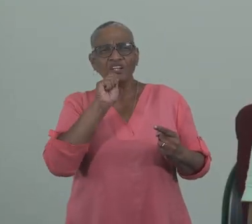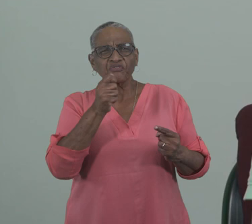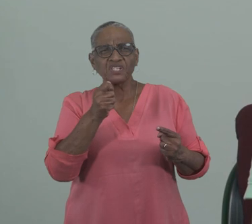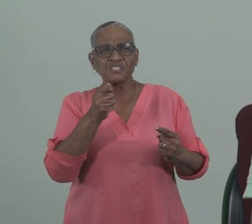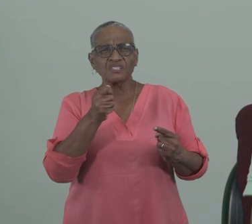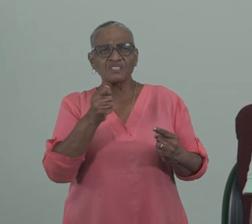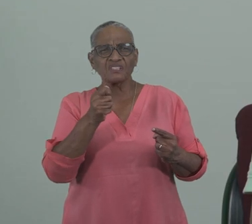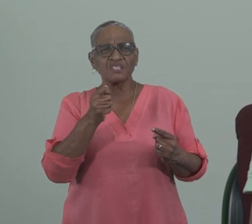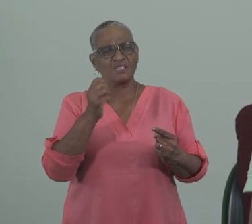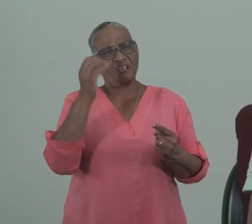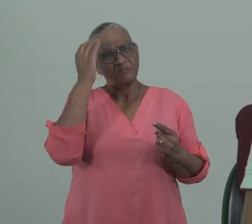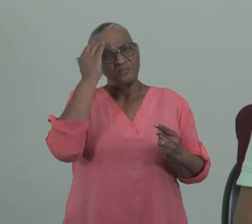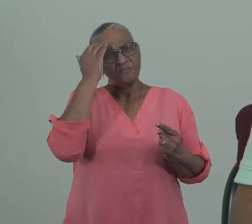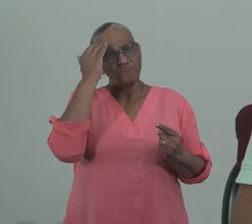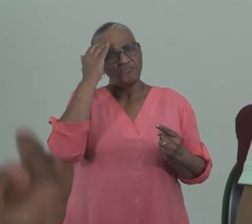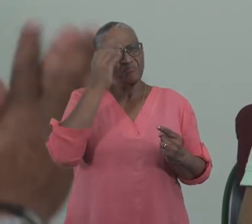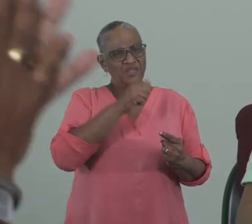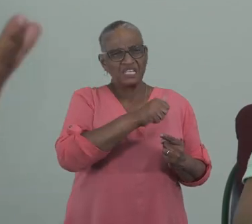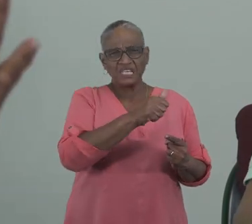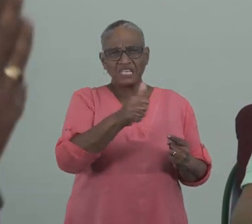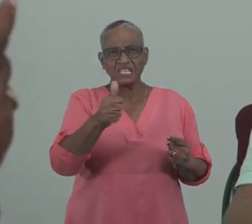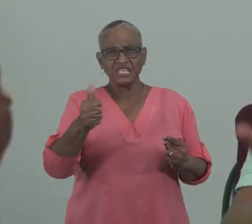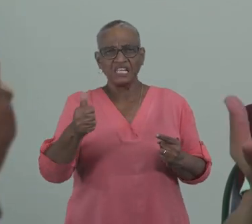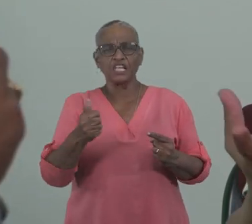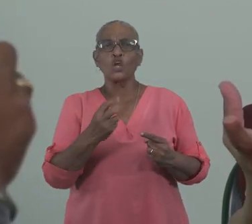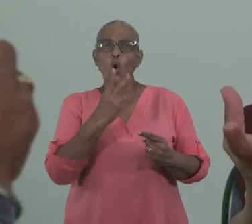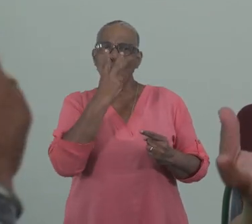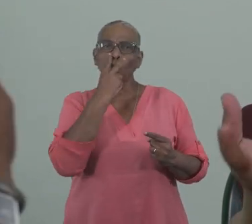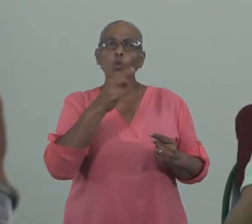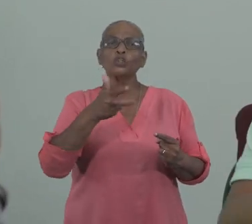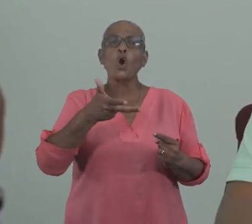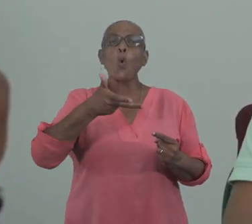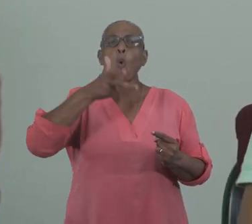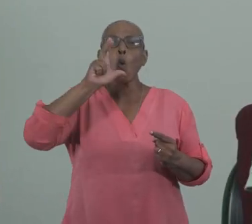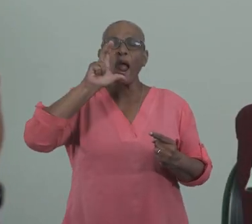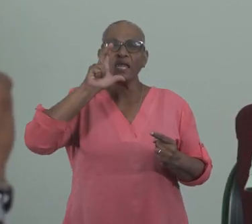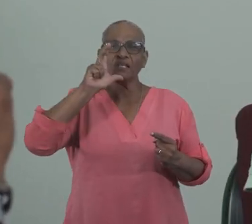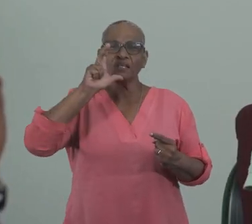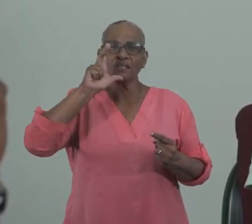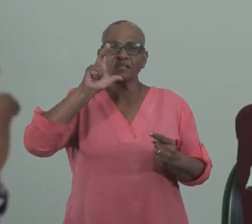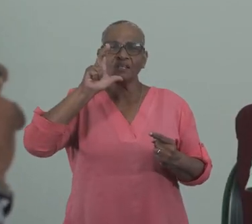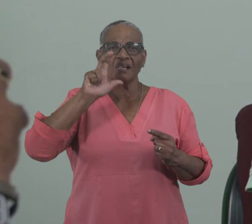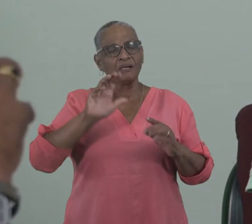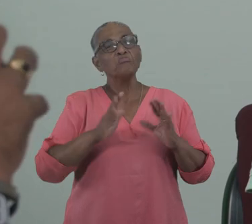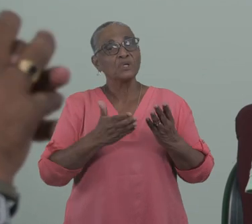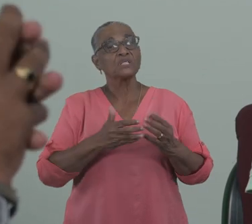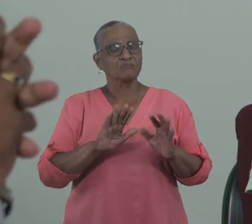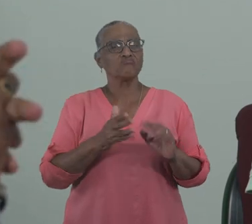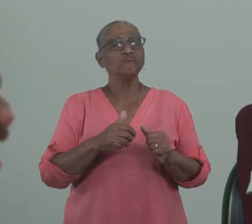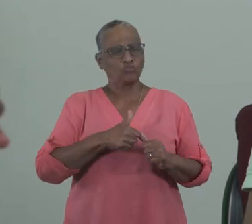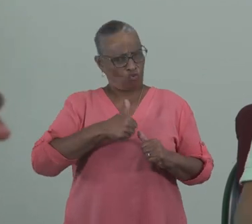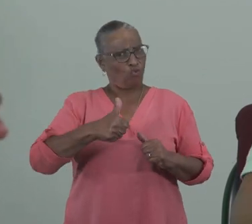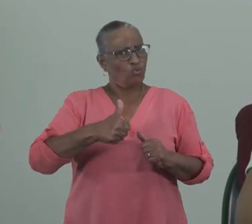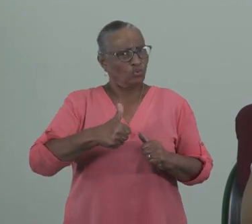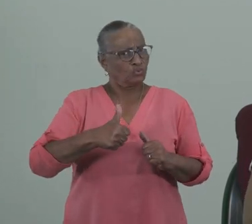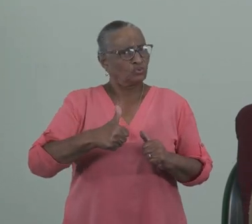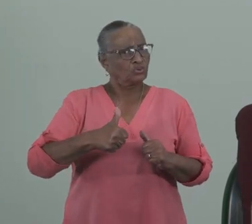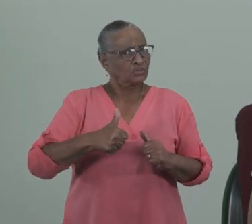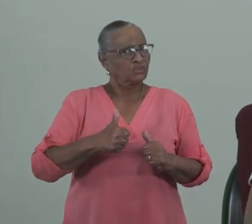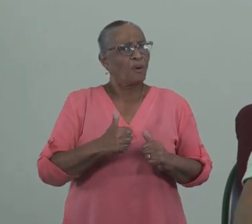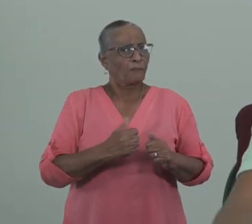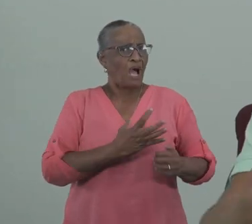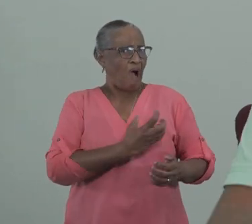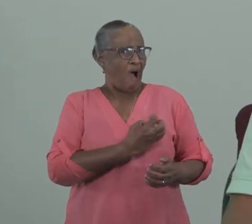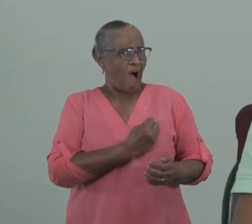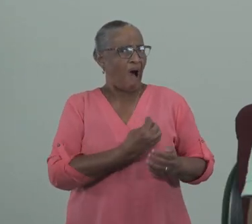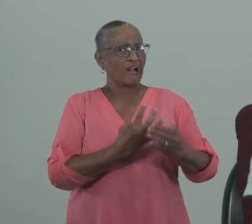er geadviseerd. Bijvoorbeeld als je drinkt wijn, rode wijn, dat je daarmee de kans